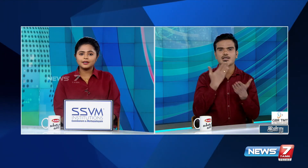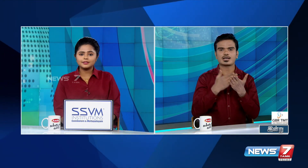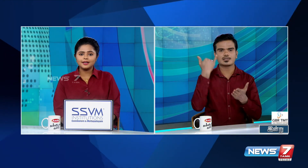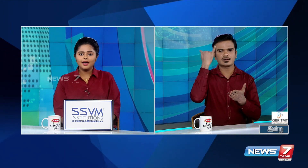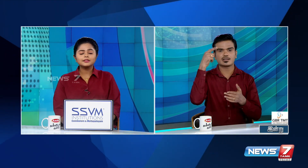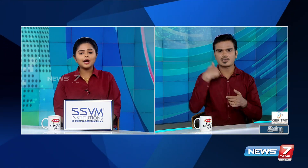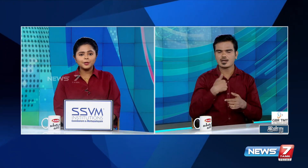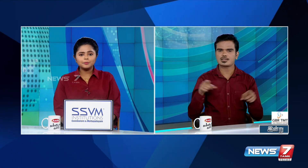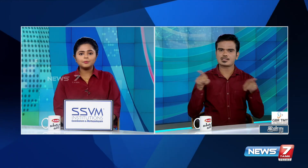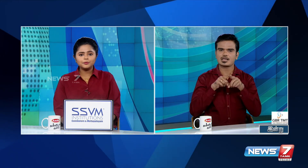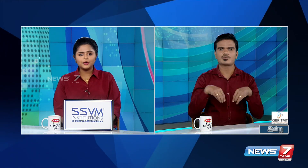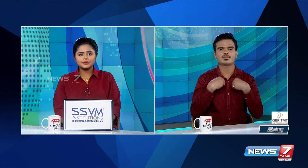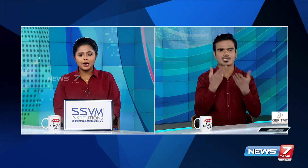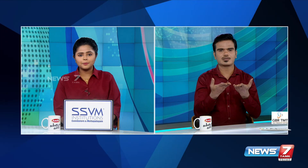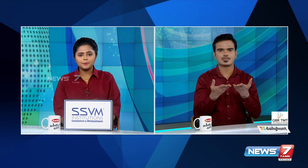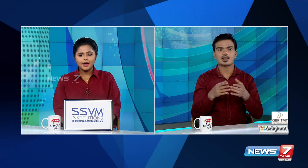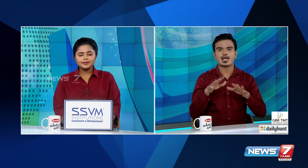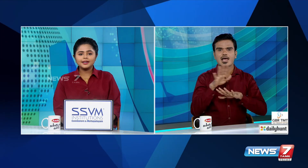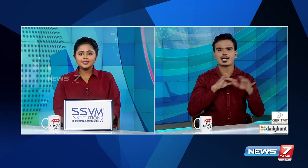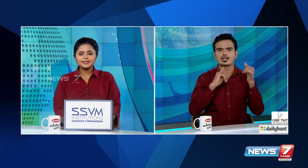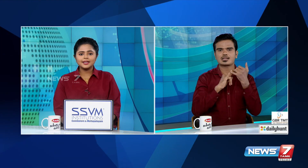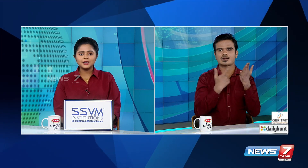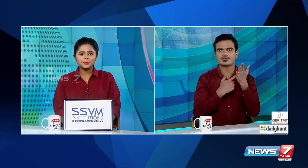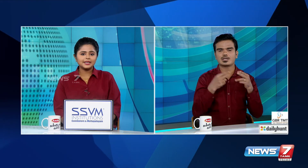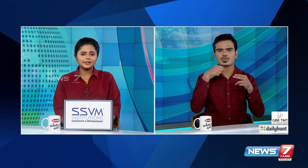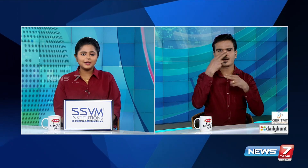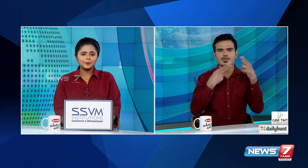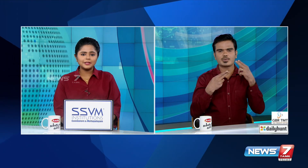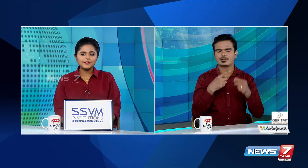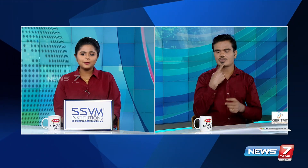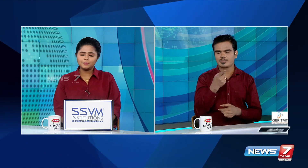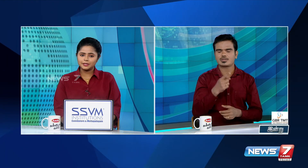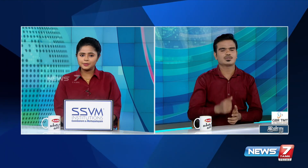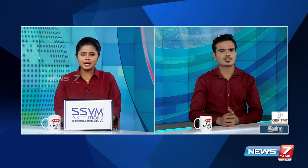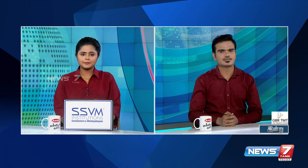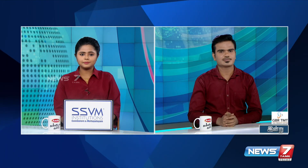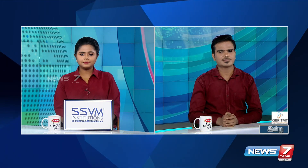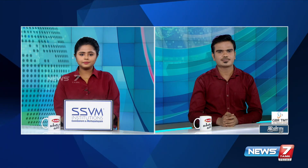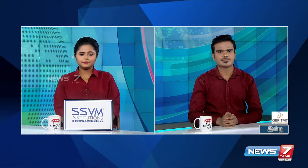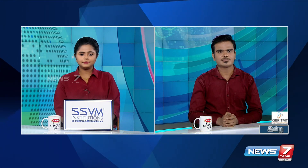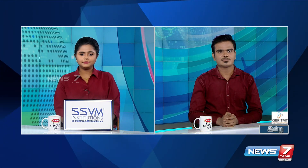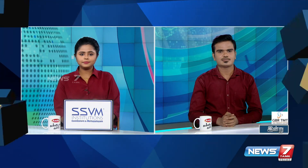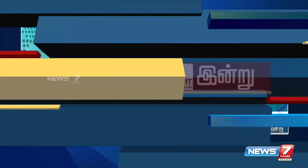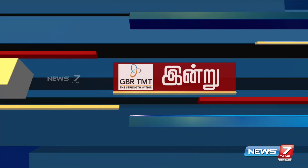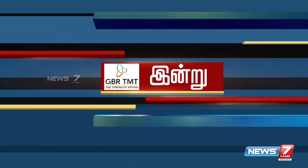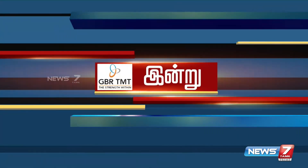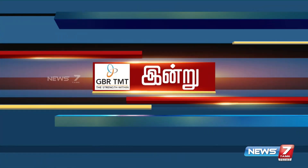முன்வைத்த கருத்தை தானும் முன்மொழிவதாகவும் நடிகர் சத்யராஜ் வெளியிட்ட வீடியோ பதிவில் குறிப்பிட்டுள்ளார்.